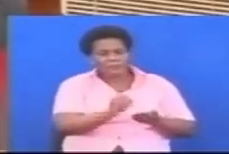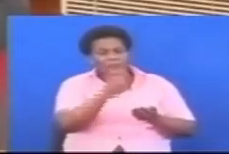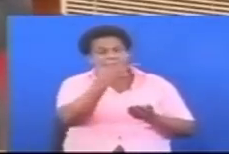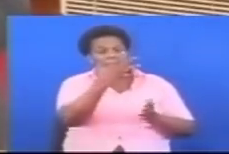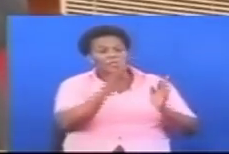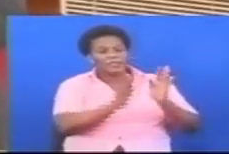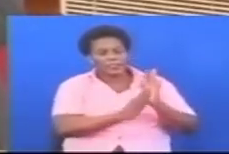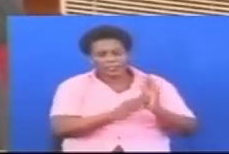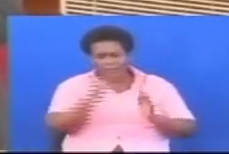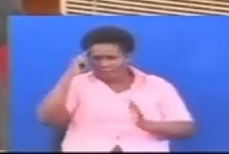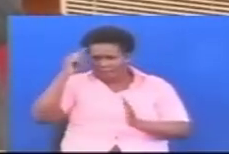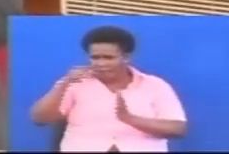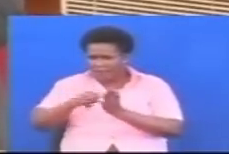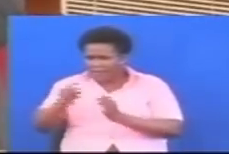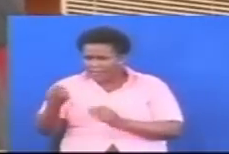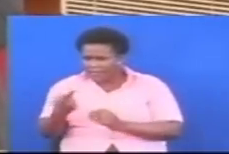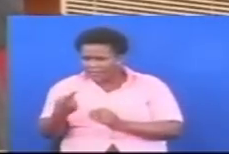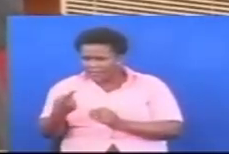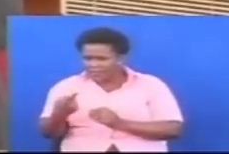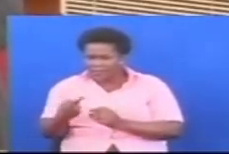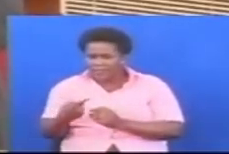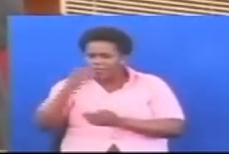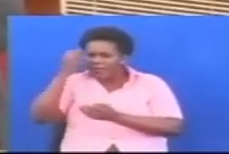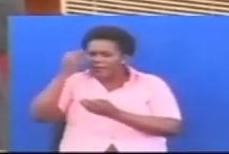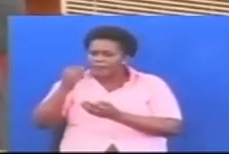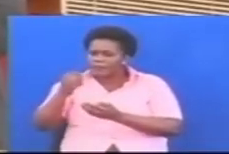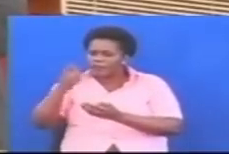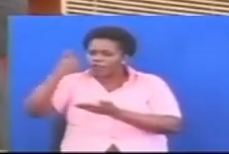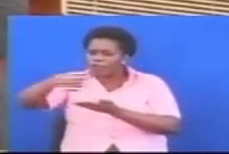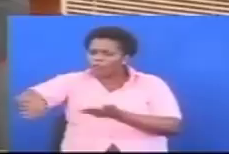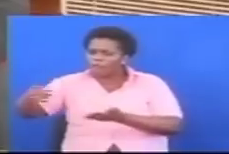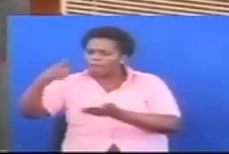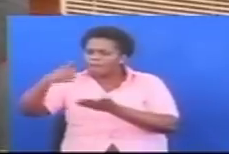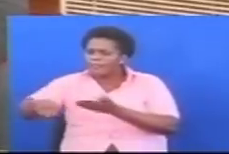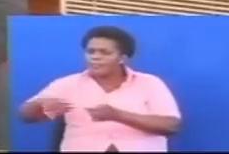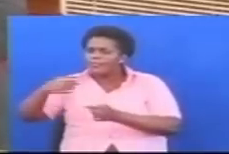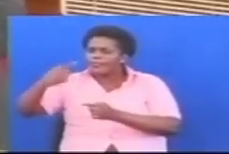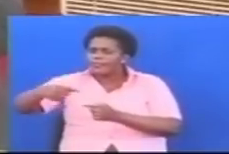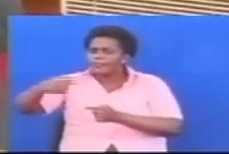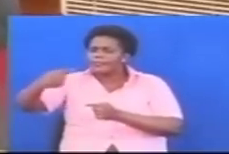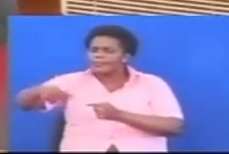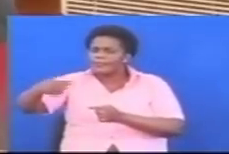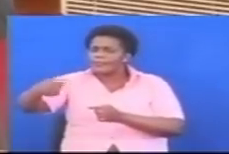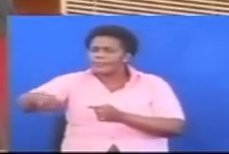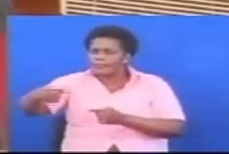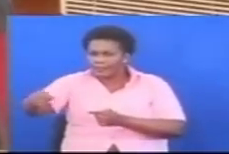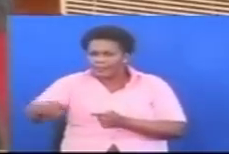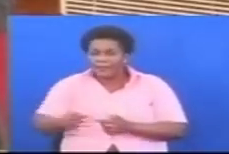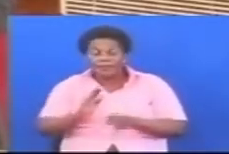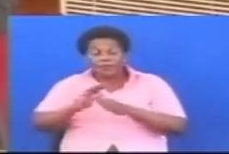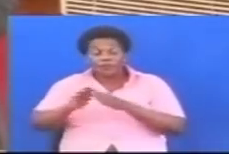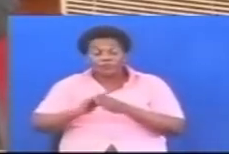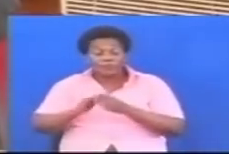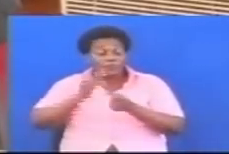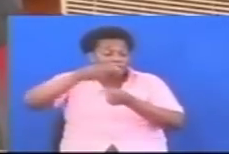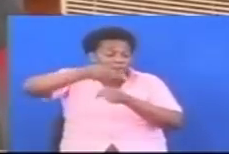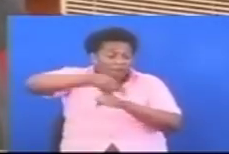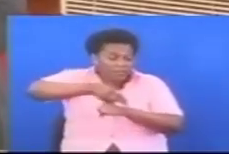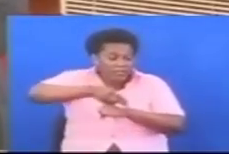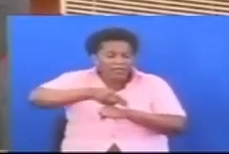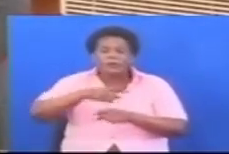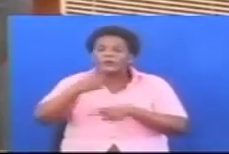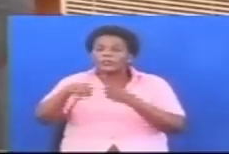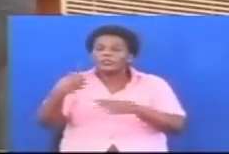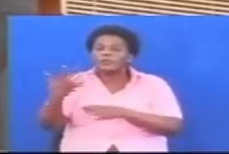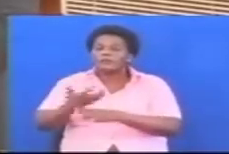yake makato yataendelea kwa miongo kadhaa ijayo na watumiaji wa mafuta wataendelea kupata shida. Mheshimiwa Mwenyekiti,